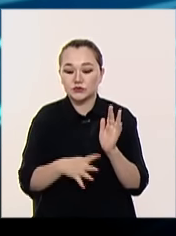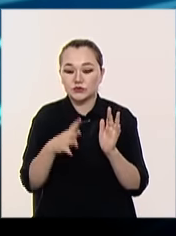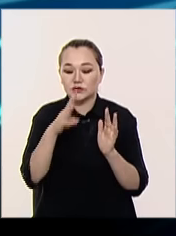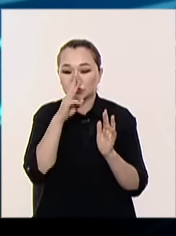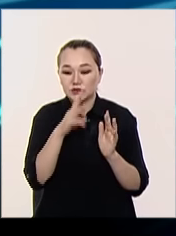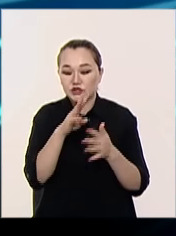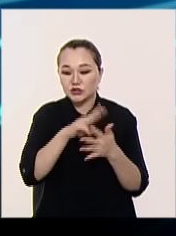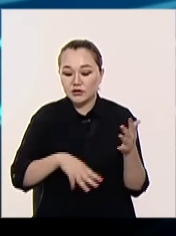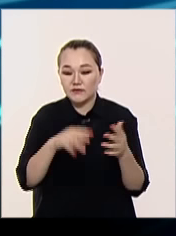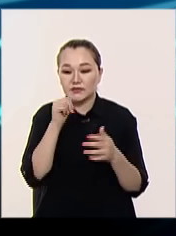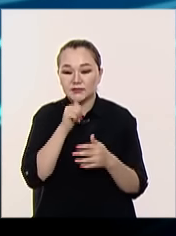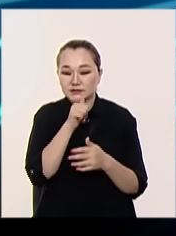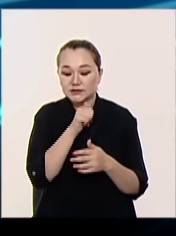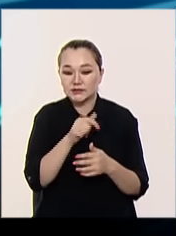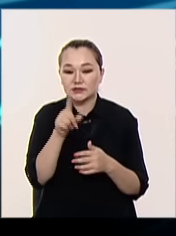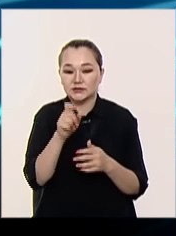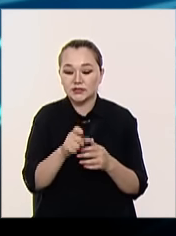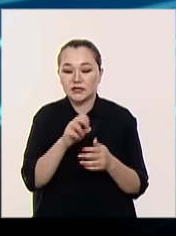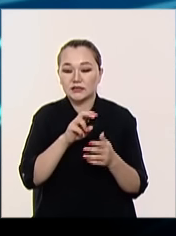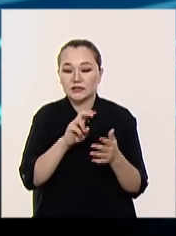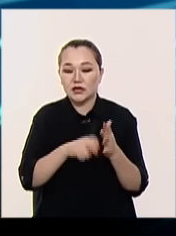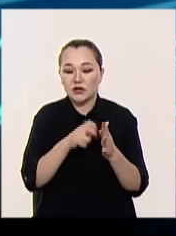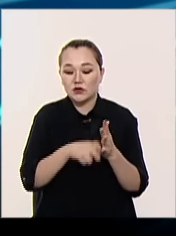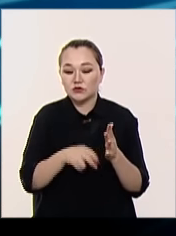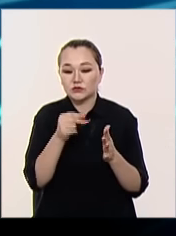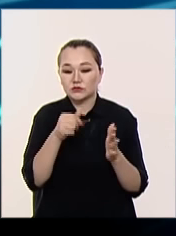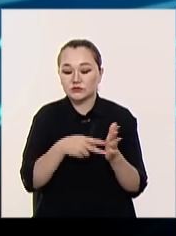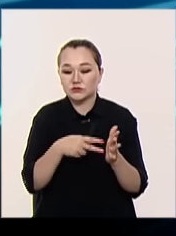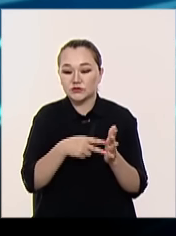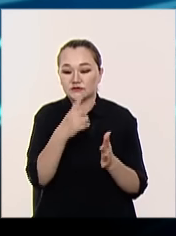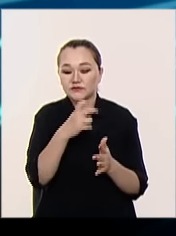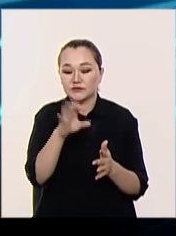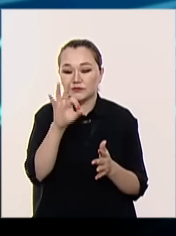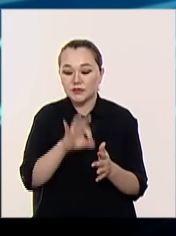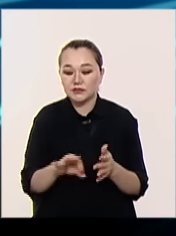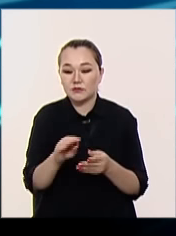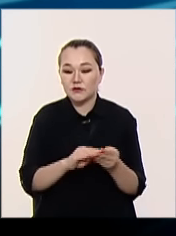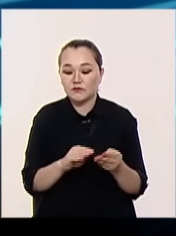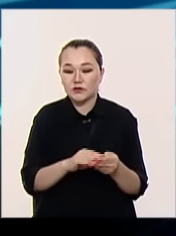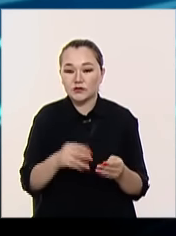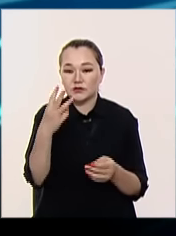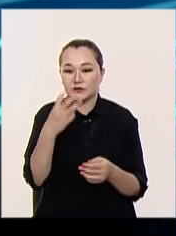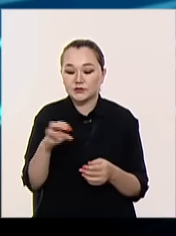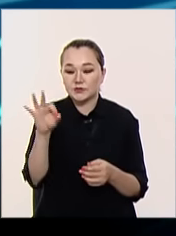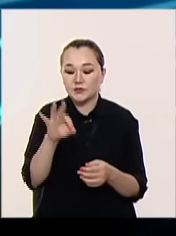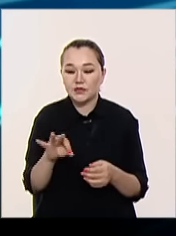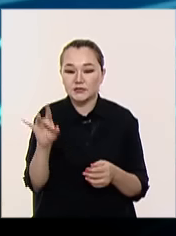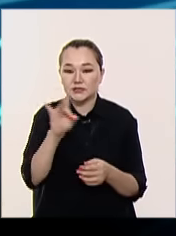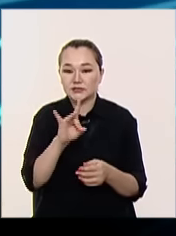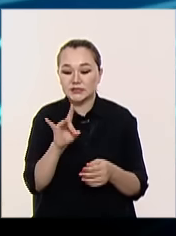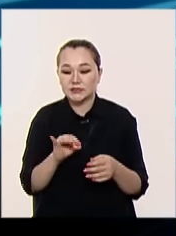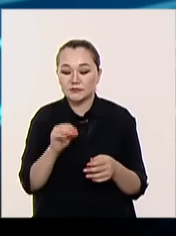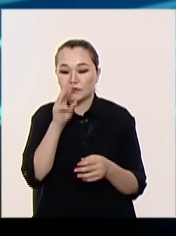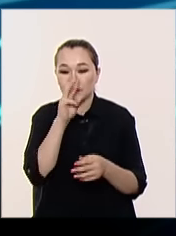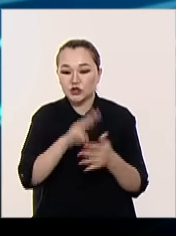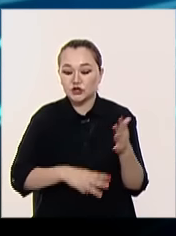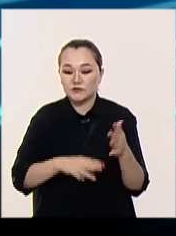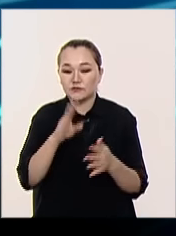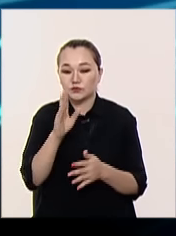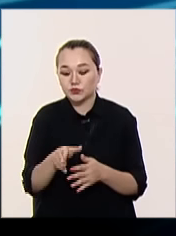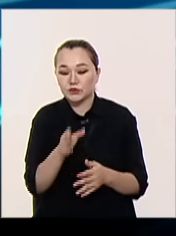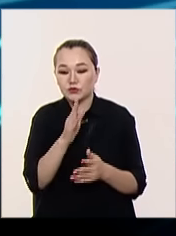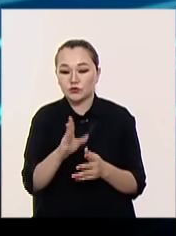қалса жасырын объектісіне салынатын салық сомасының 200%, қайталанса 300% мөлшерінде айыппұл төлейді. Бірақ ағаттық